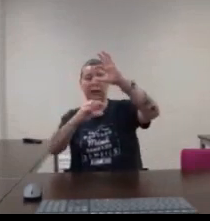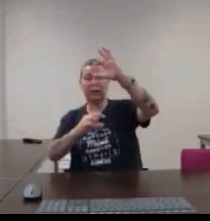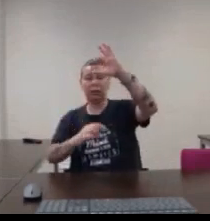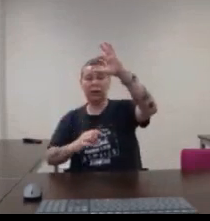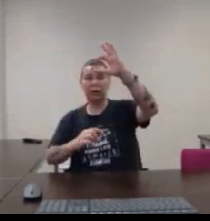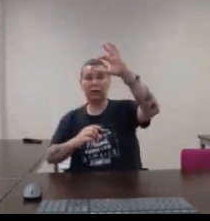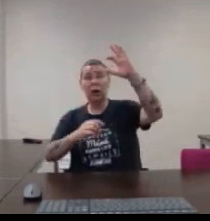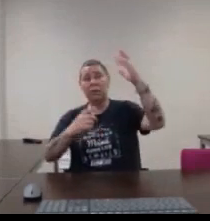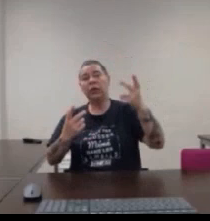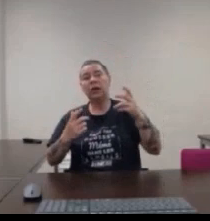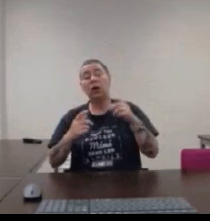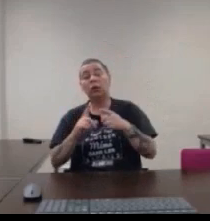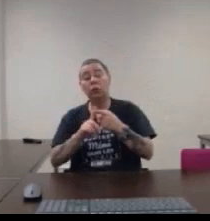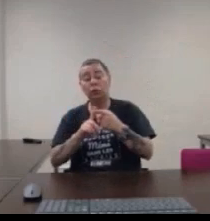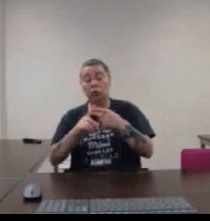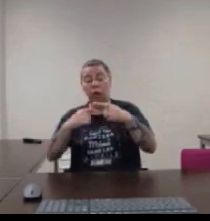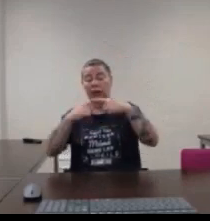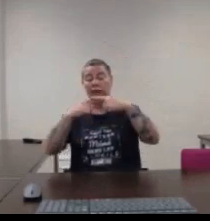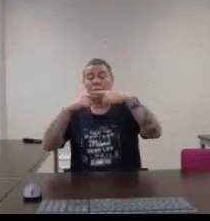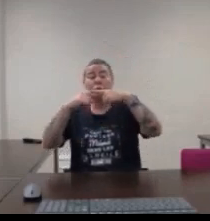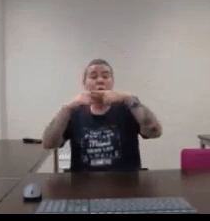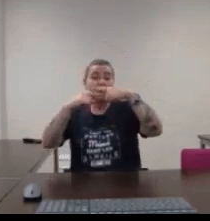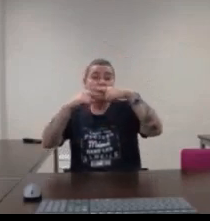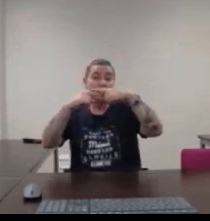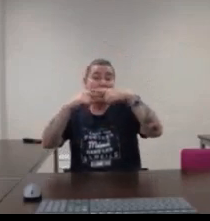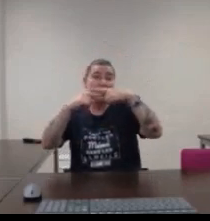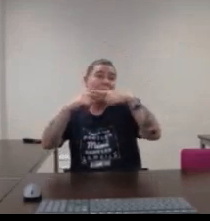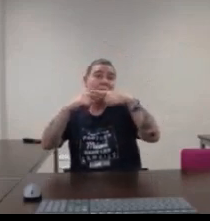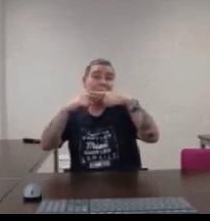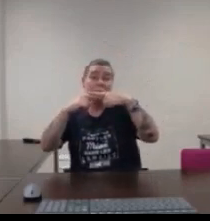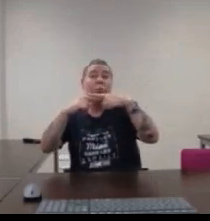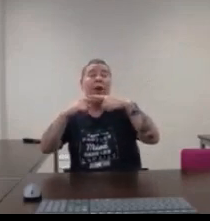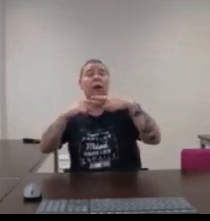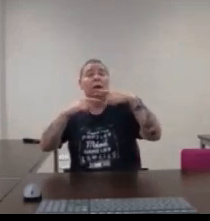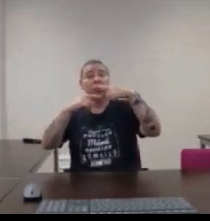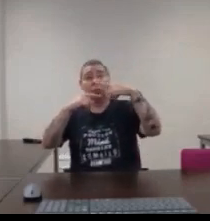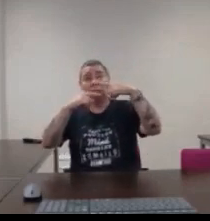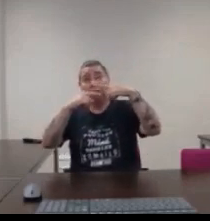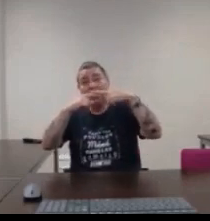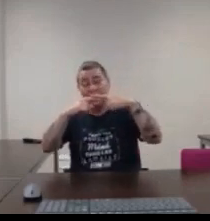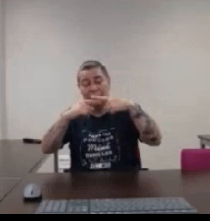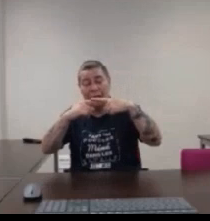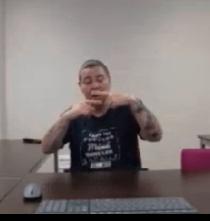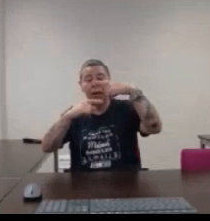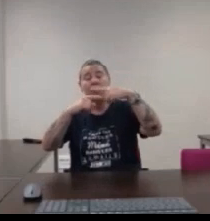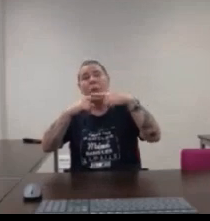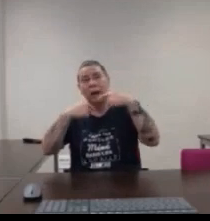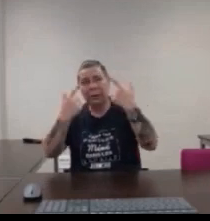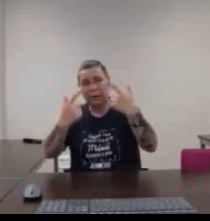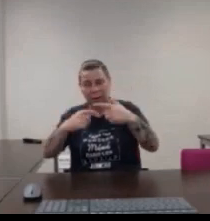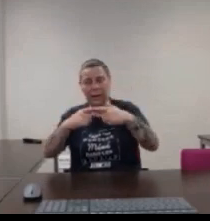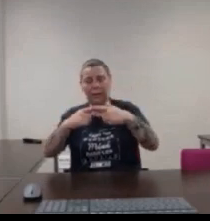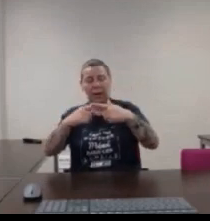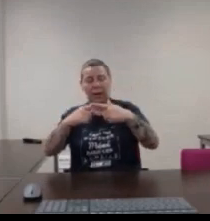sont empilés les uns sur les autres, mais on est d'accord que deux os qui se touchent finissent par se souder. Donc, pour éviter ça, et